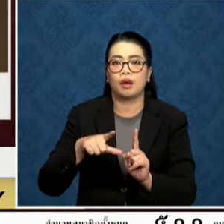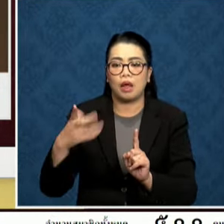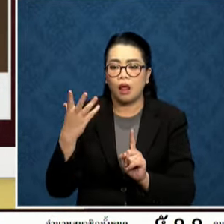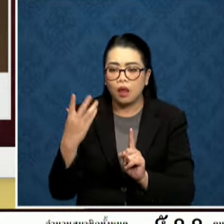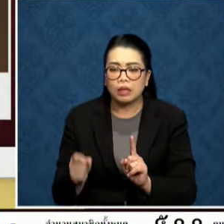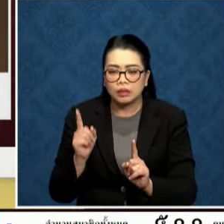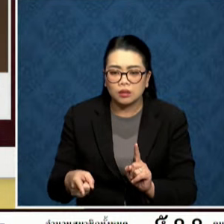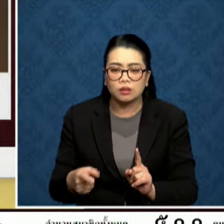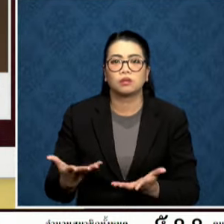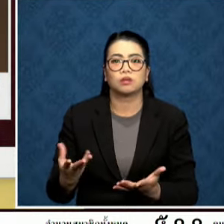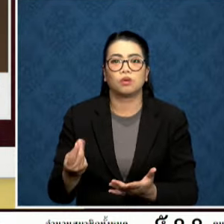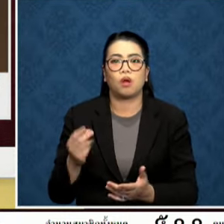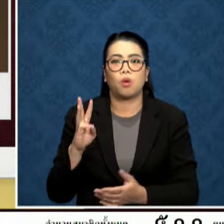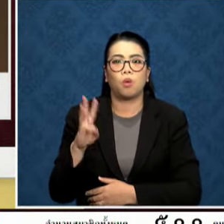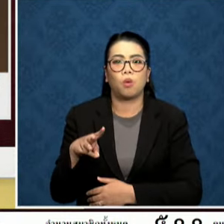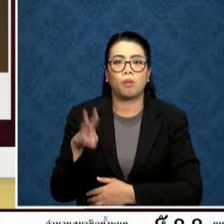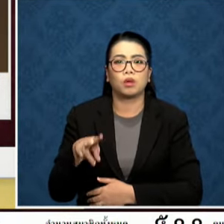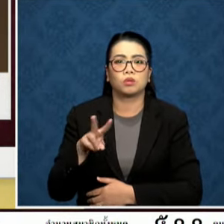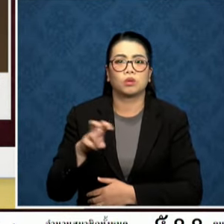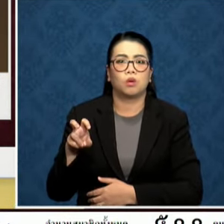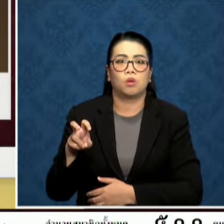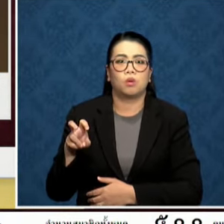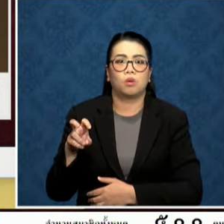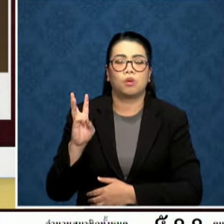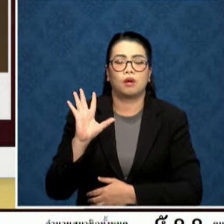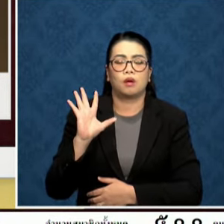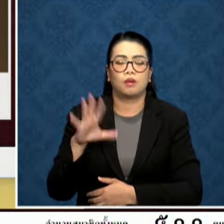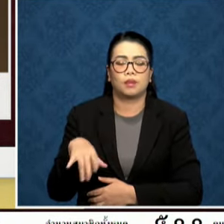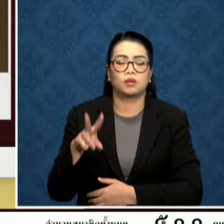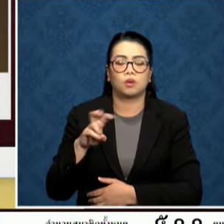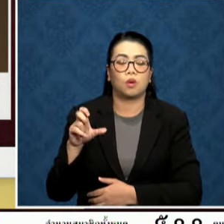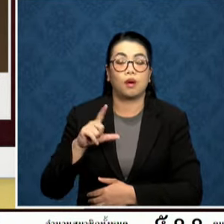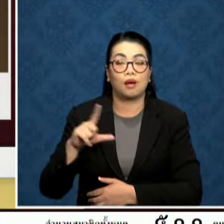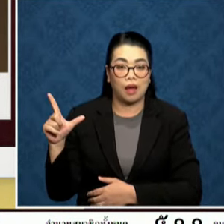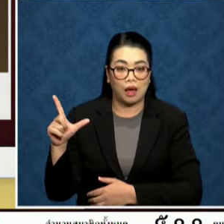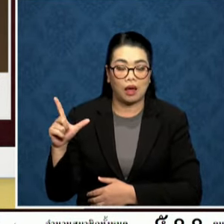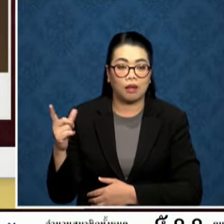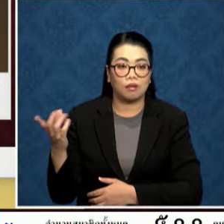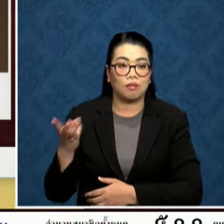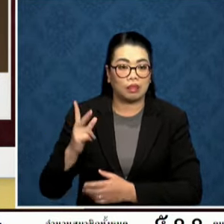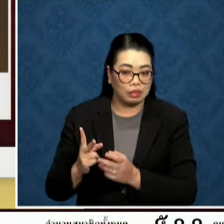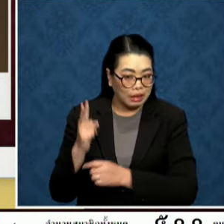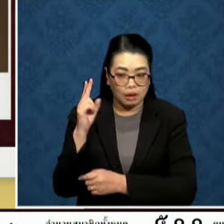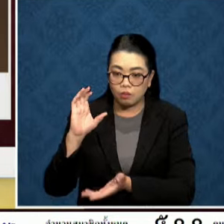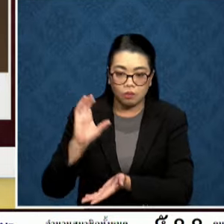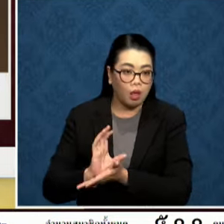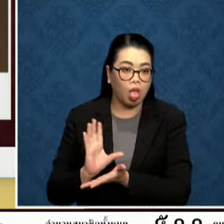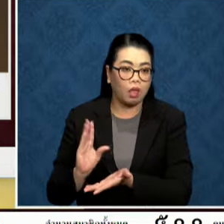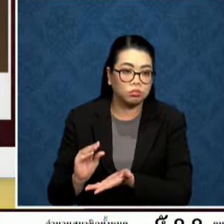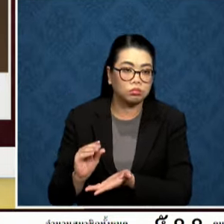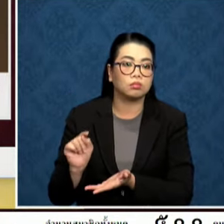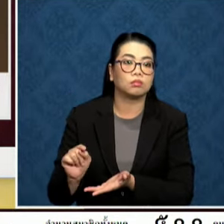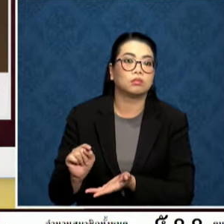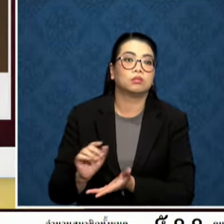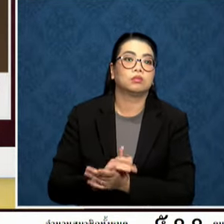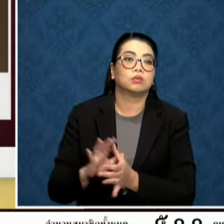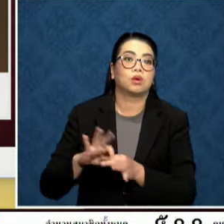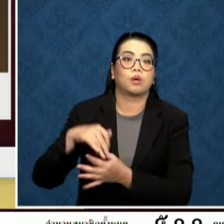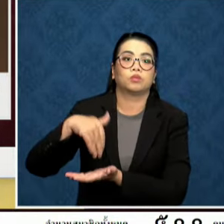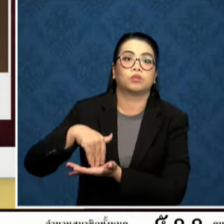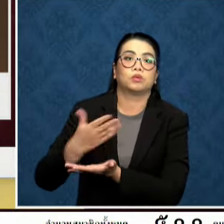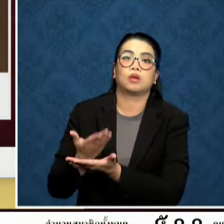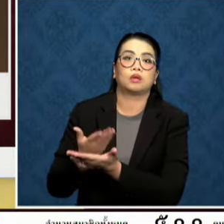เหลือจริงๆแค่ 6,200เอ่อ 5,200ล้านบาทค่ะเรียกได้ว่าสำนักสำนักงบนะคะเตตัดหมดนะคะไม่สน